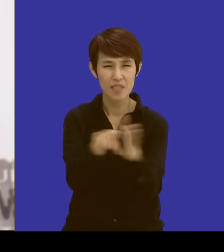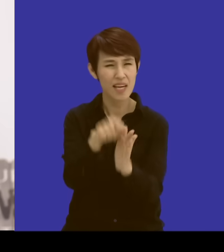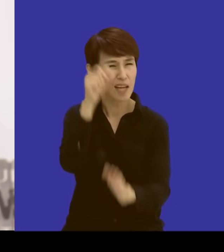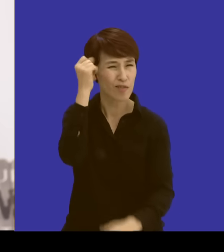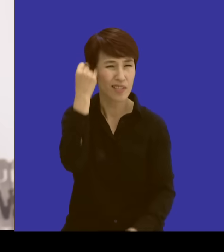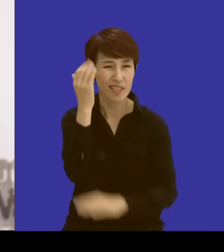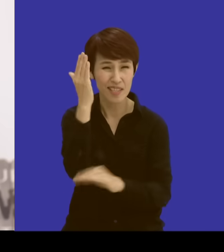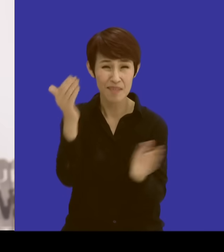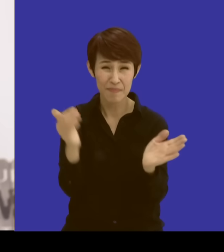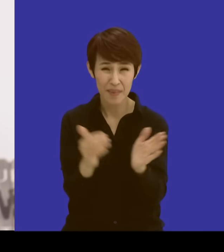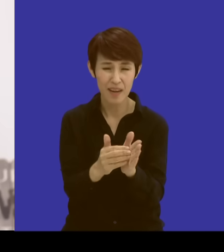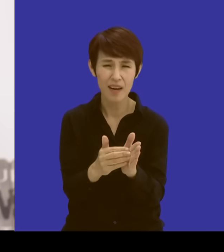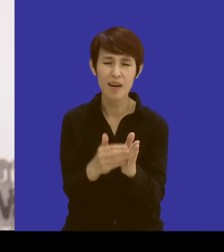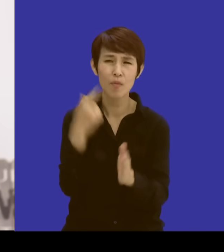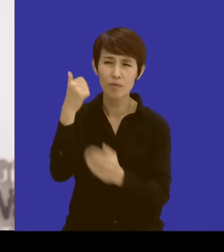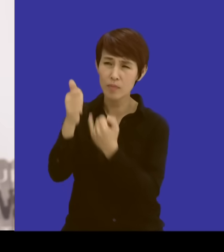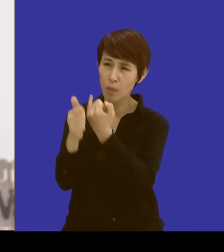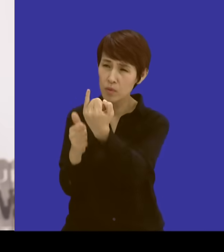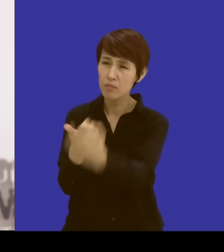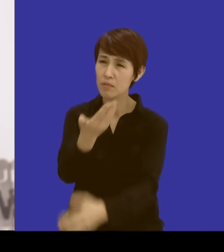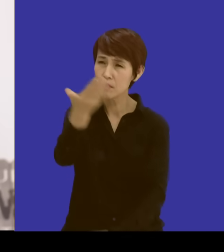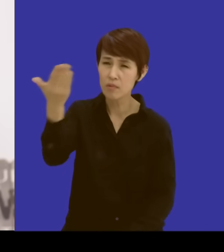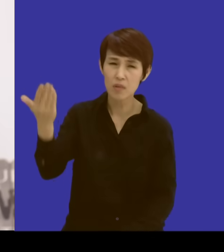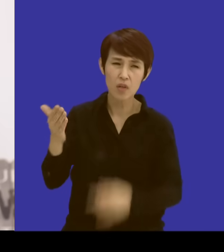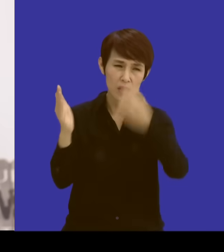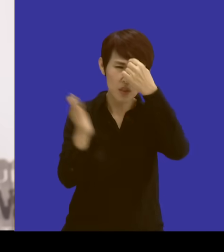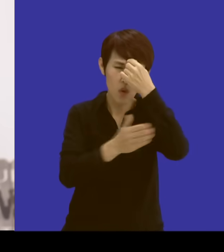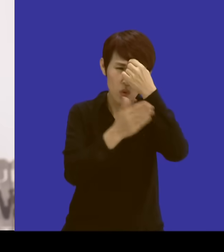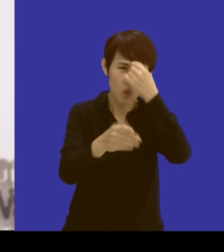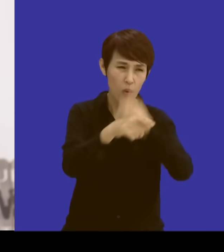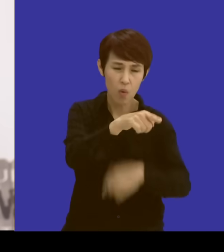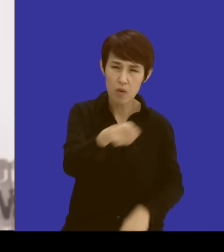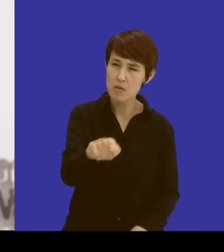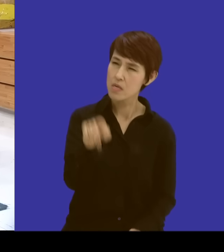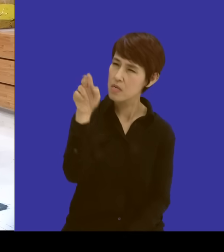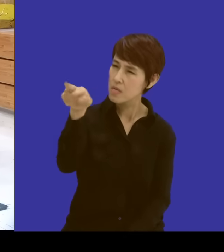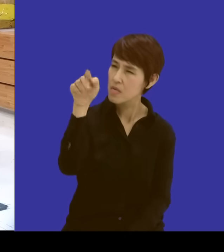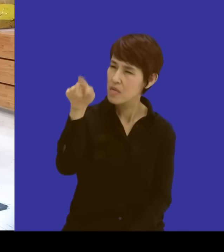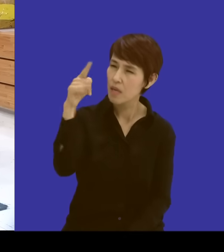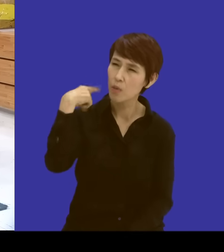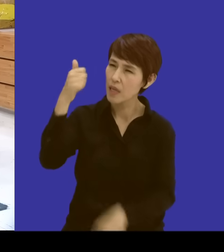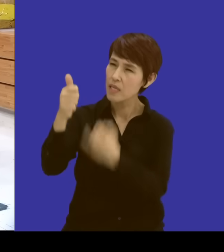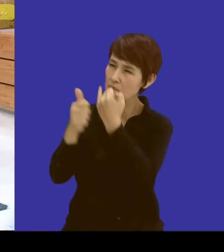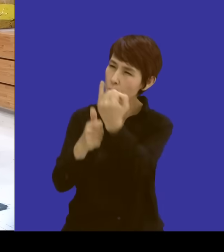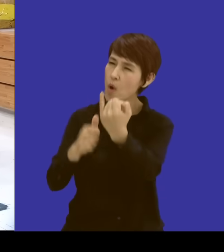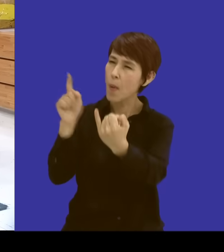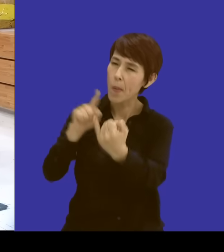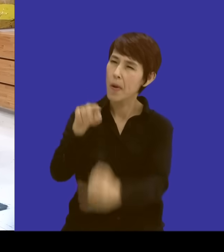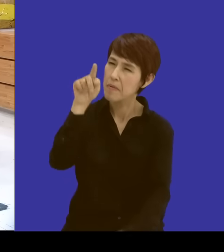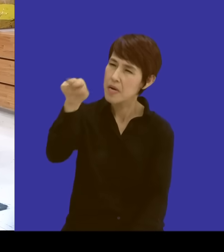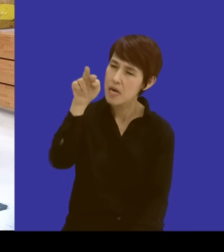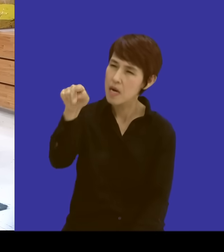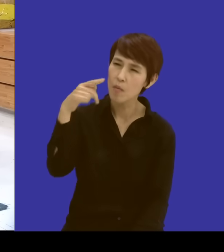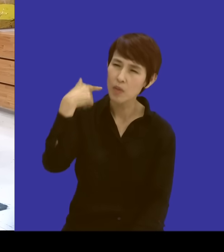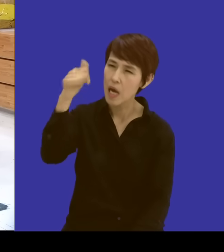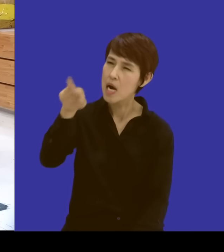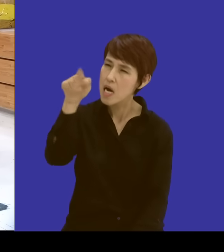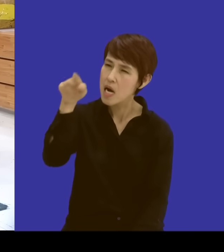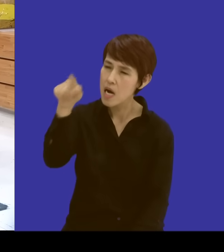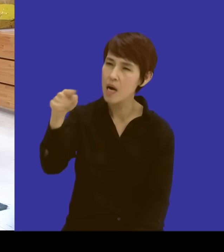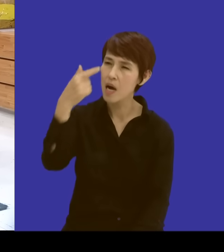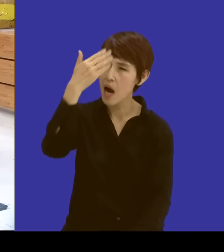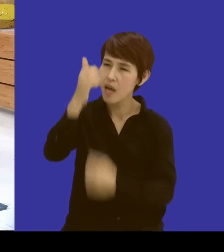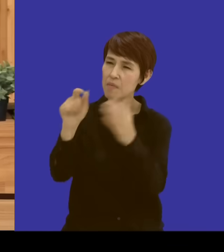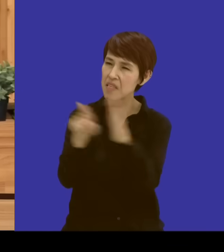그 많은 사모님들도 그 많은 교인들의 본인들의 잣대로 네. 사모는 이래야 돼, 네. 목사는 이래야 돼,